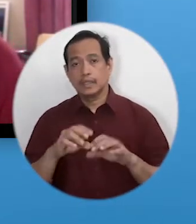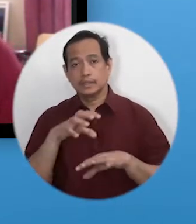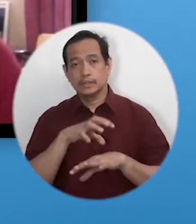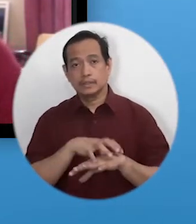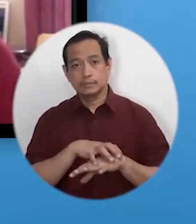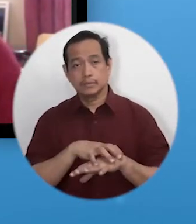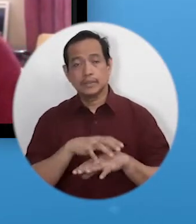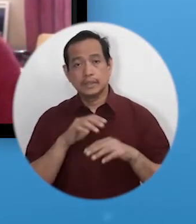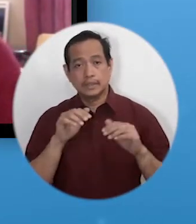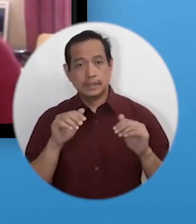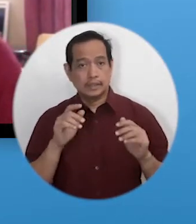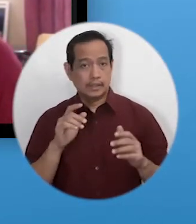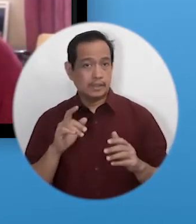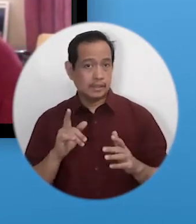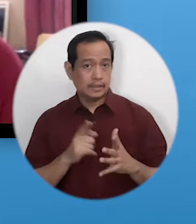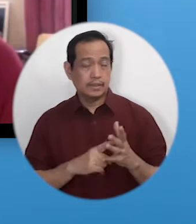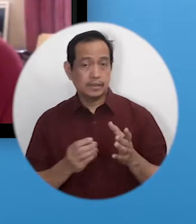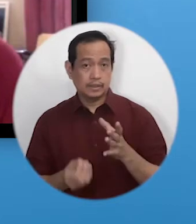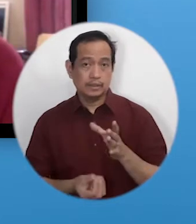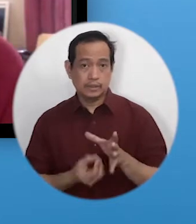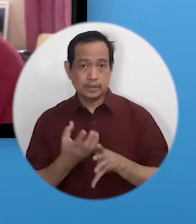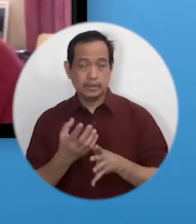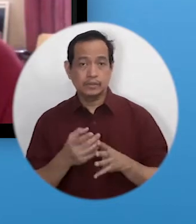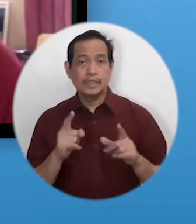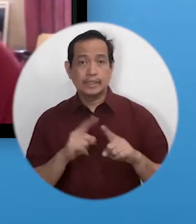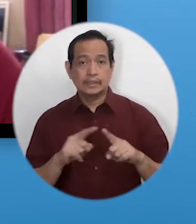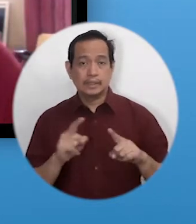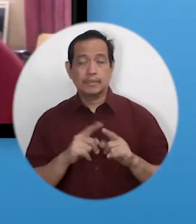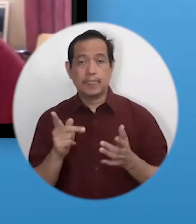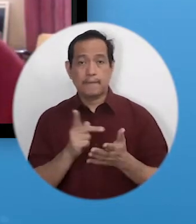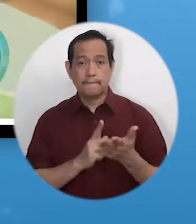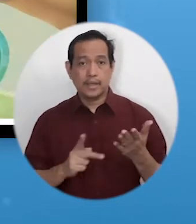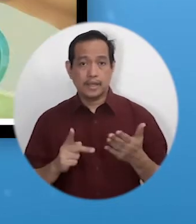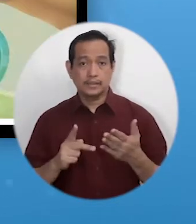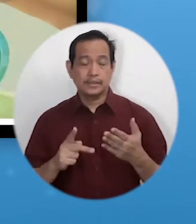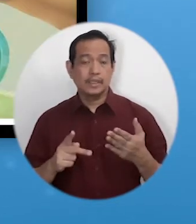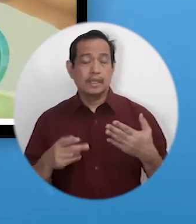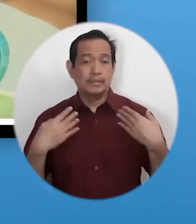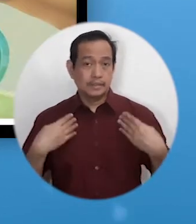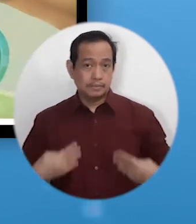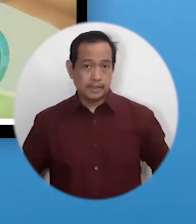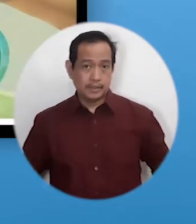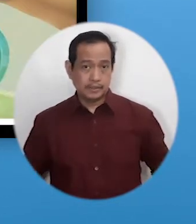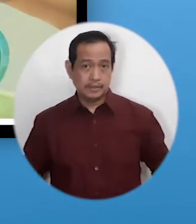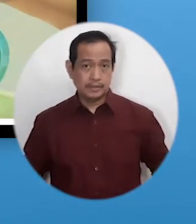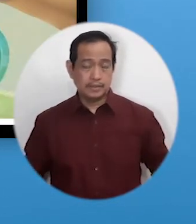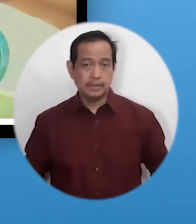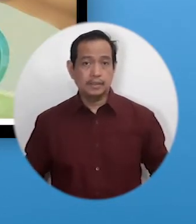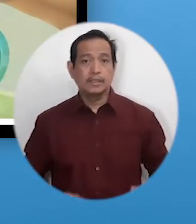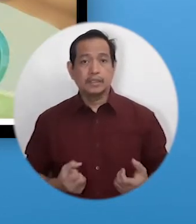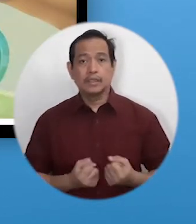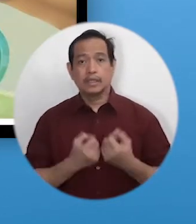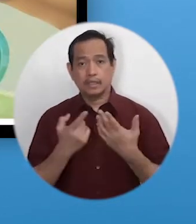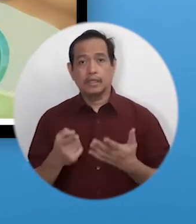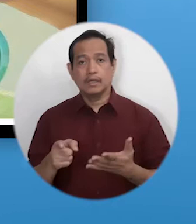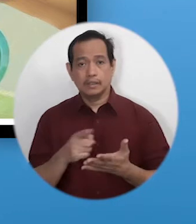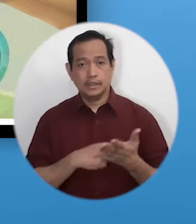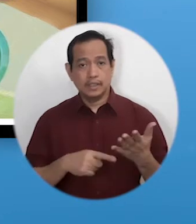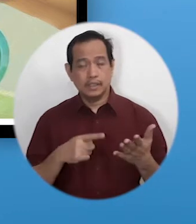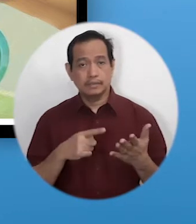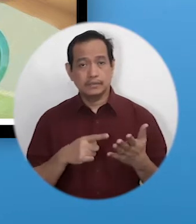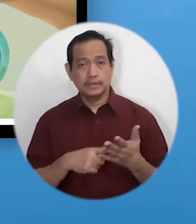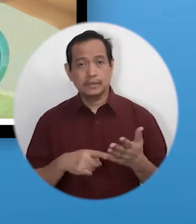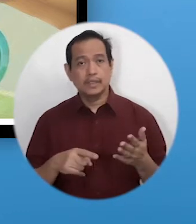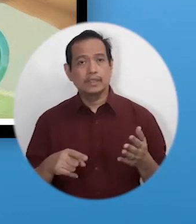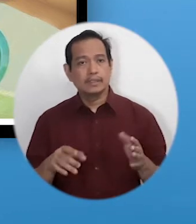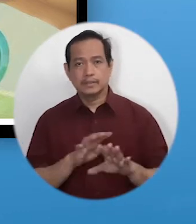pangkaraniwang tumor na maaaring tumutubo sa iba't ibang bahagi ng katawan. Ang sanhi or pinagmulan